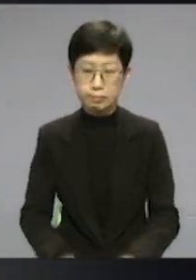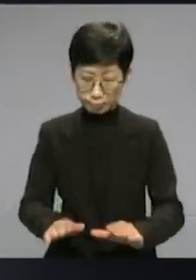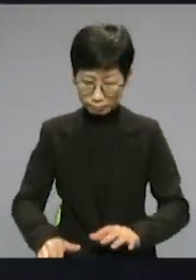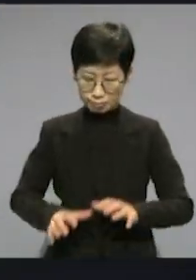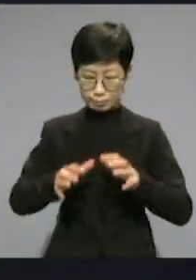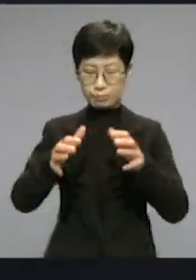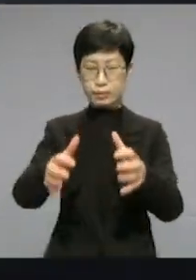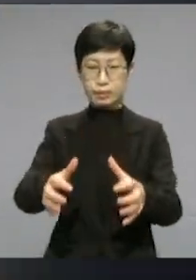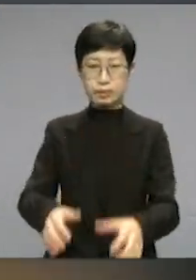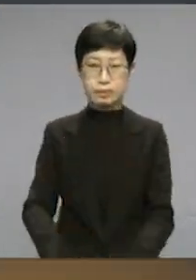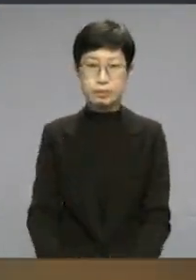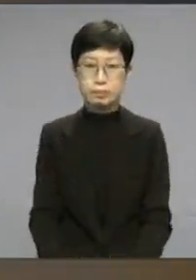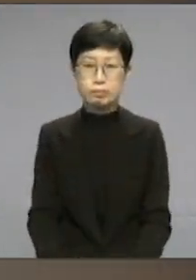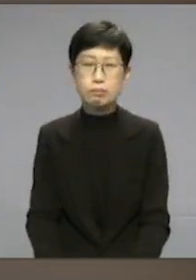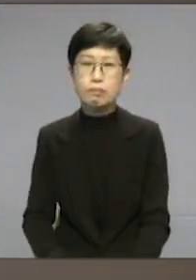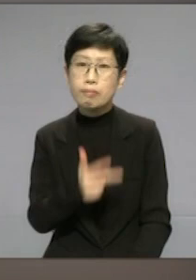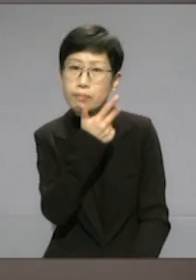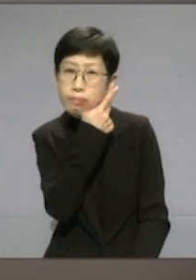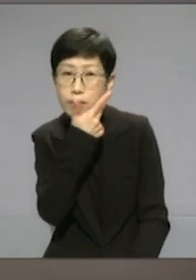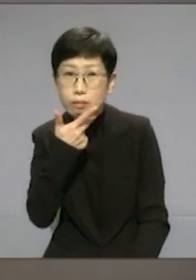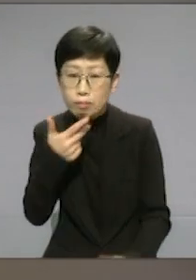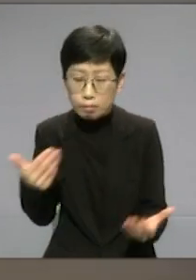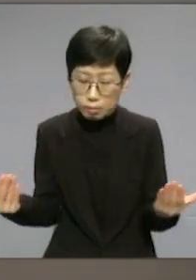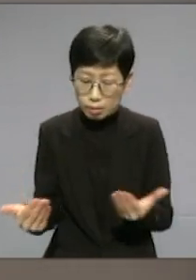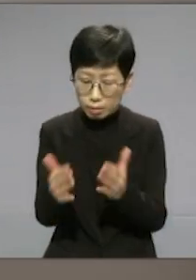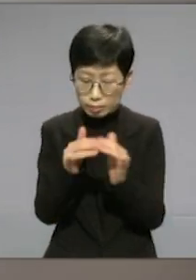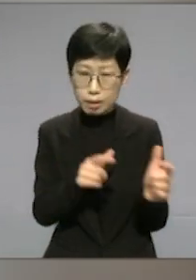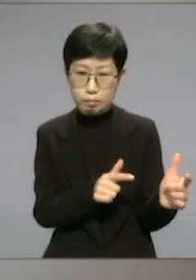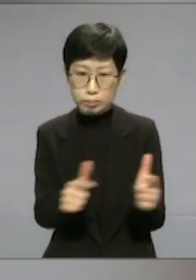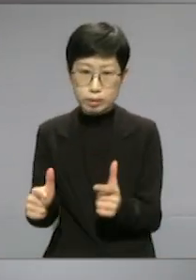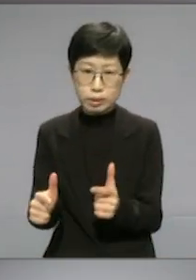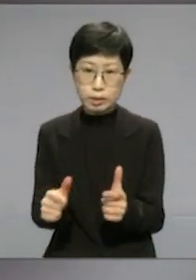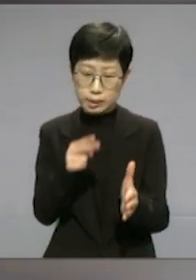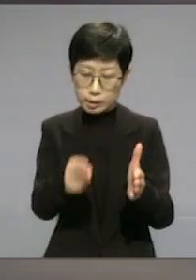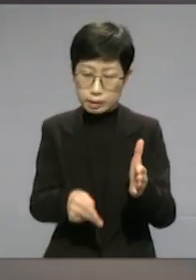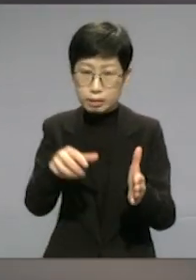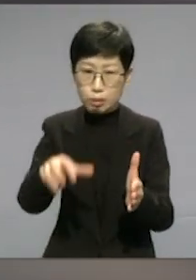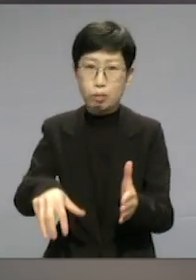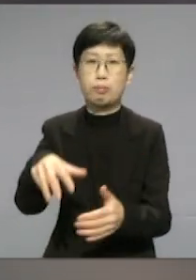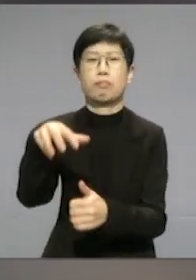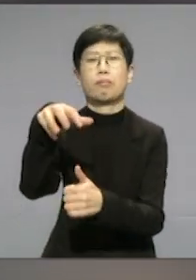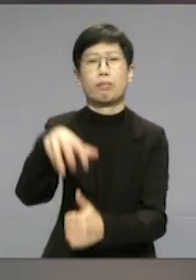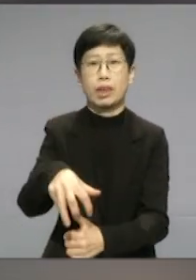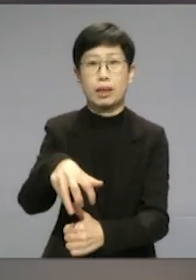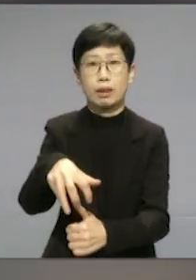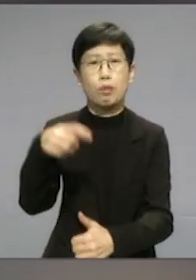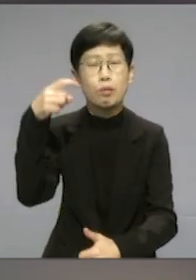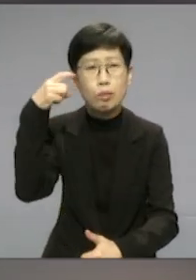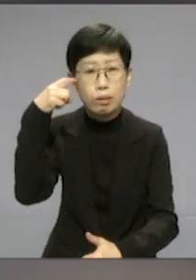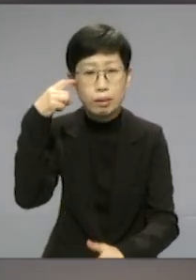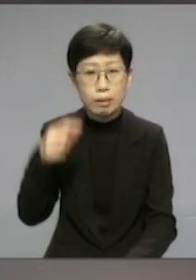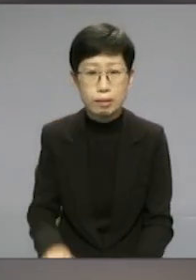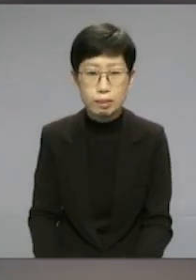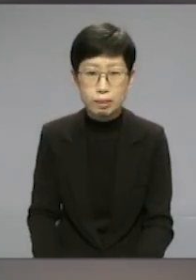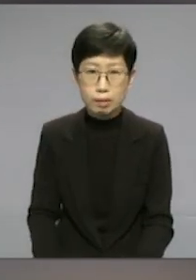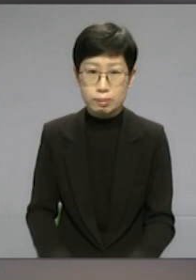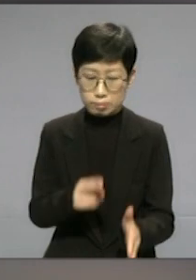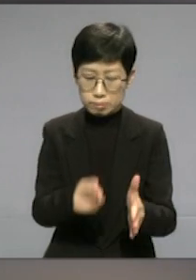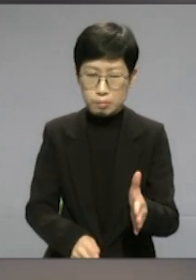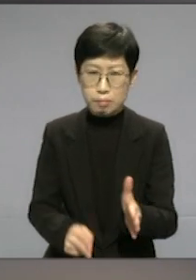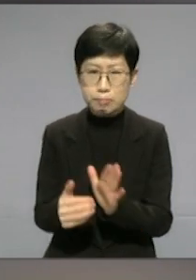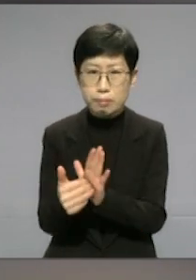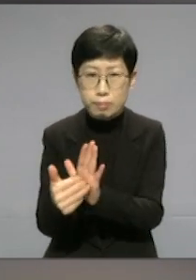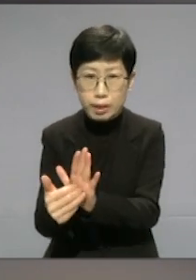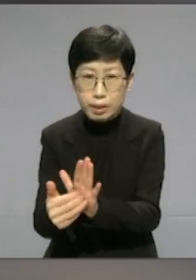오늘의 세계입니다. 영국 통군자들이 꼼짝없이 영내에서 발길을 멈췄습니다. 열차를 막아선